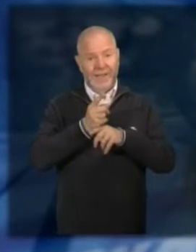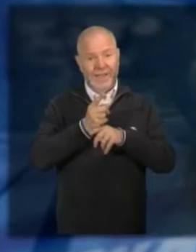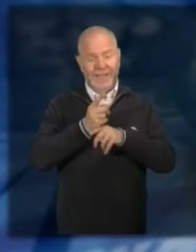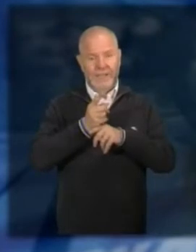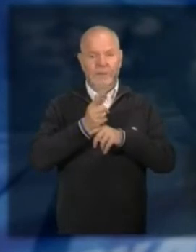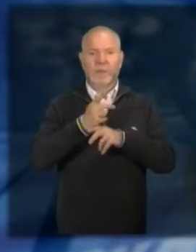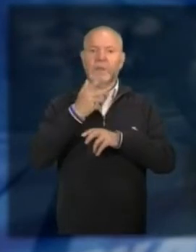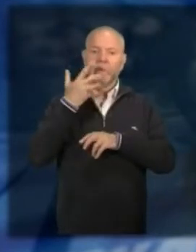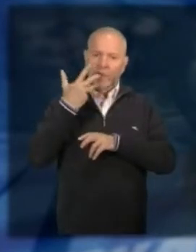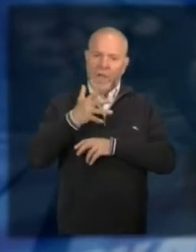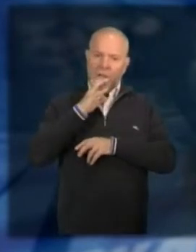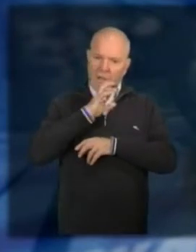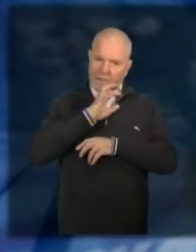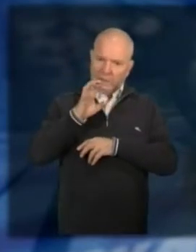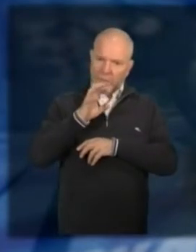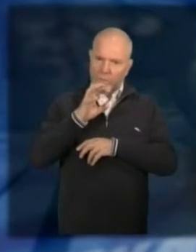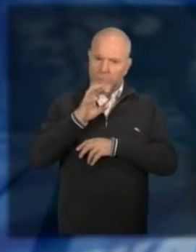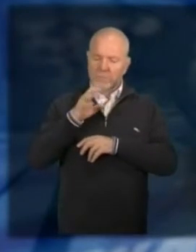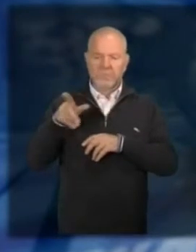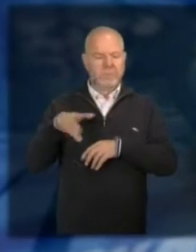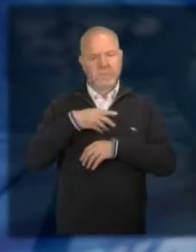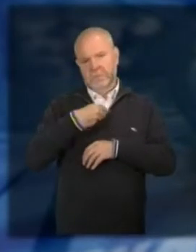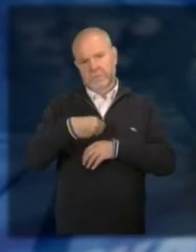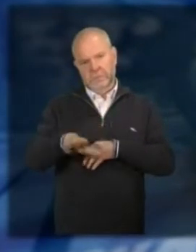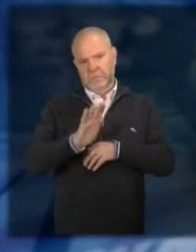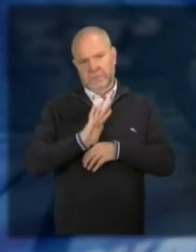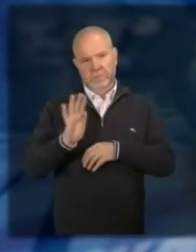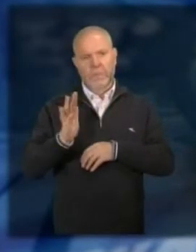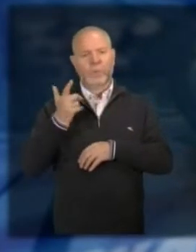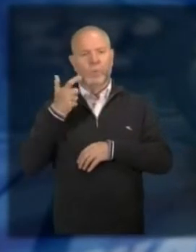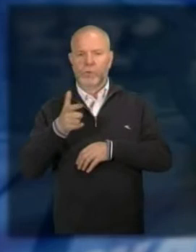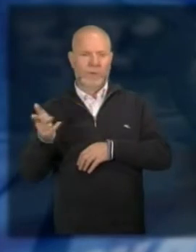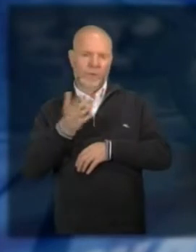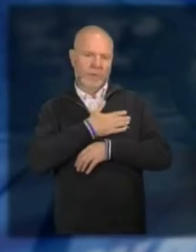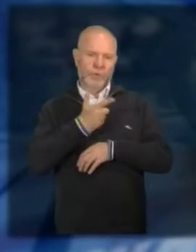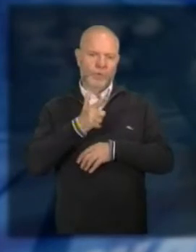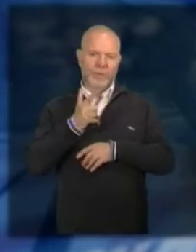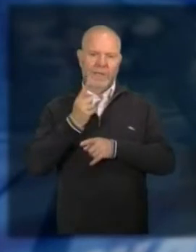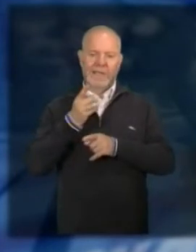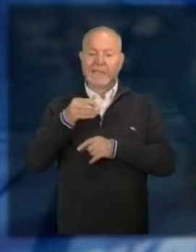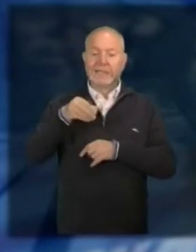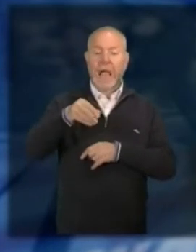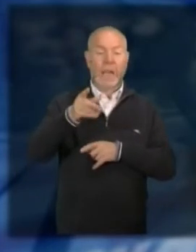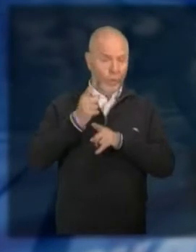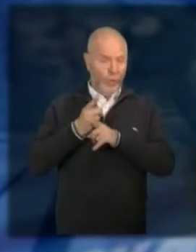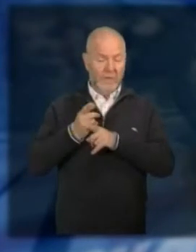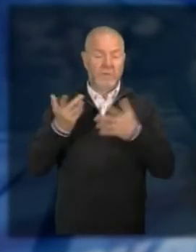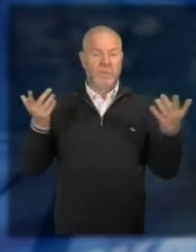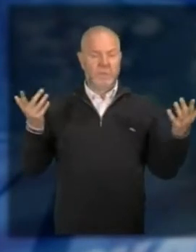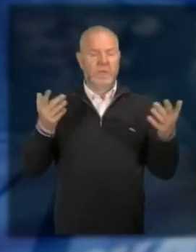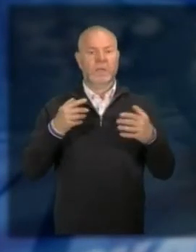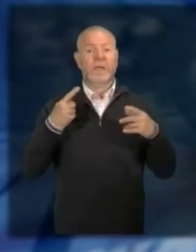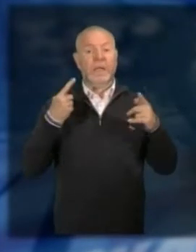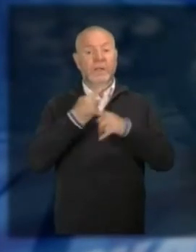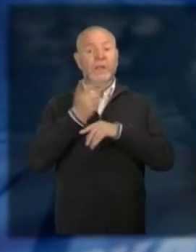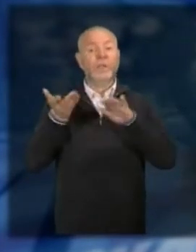grado, il Tribunale di Verbania assolse De Petris Pollini, assistito dall'avvocato Domenico Capristo di Domodossola. In